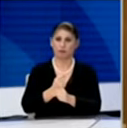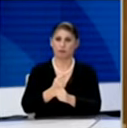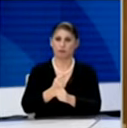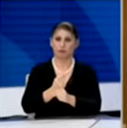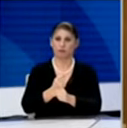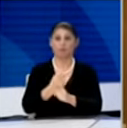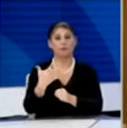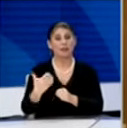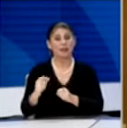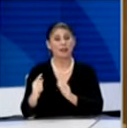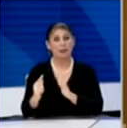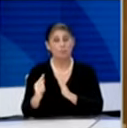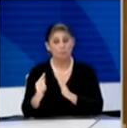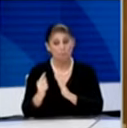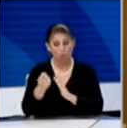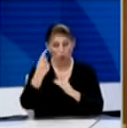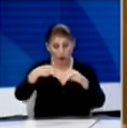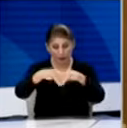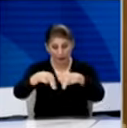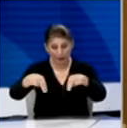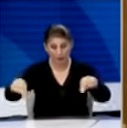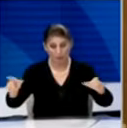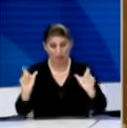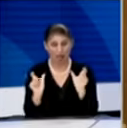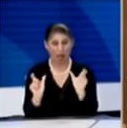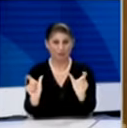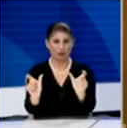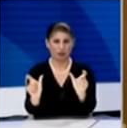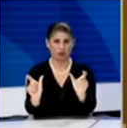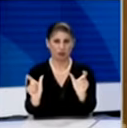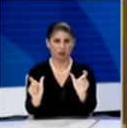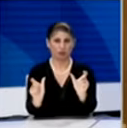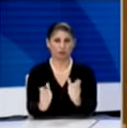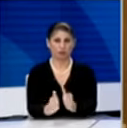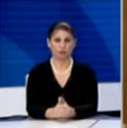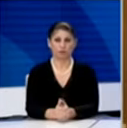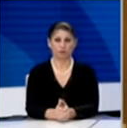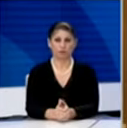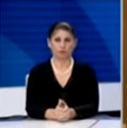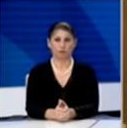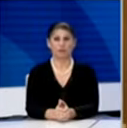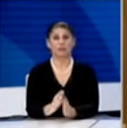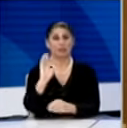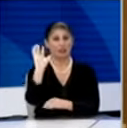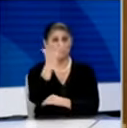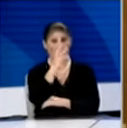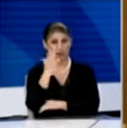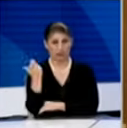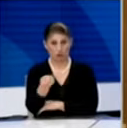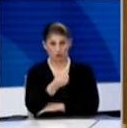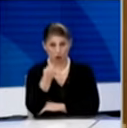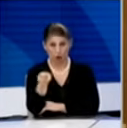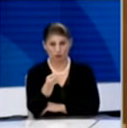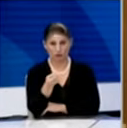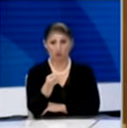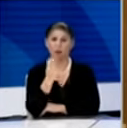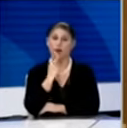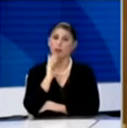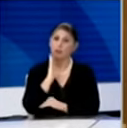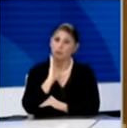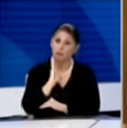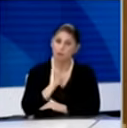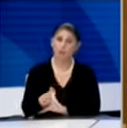και είναι η πρώτη γραμμή άμυνας και για τη δασοπυρόσβεση, αλλά θα μπορούσαν